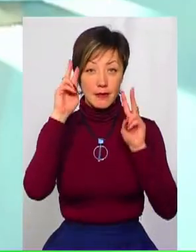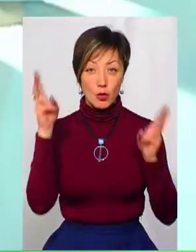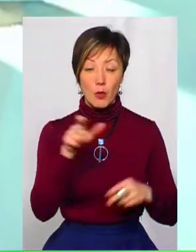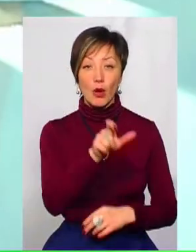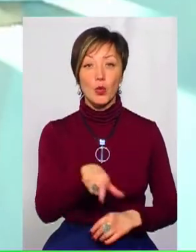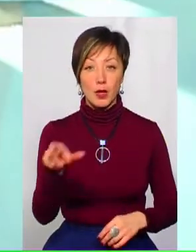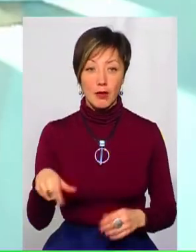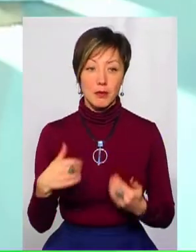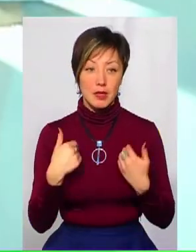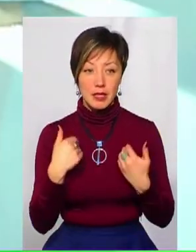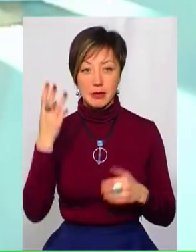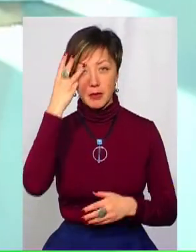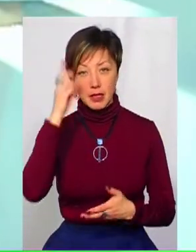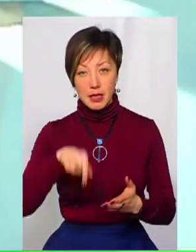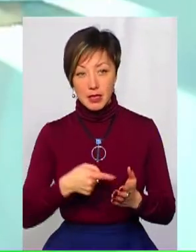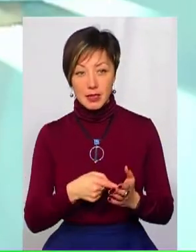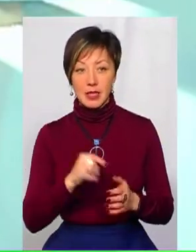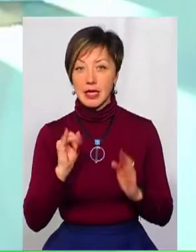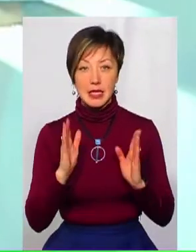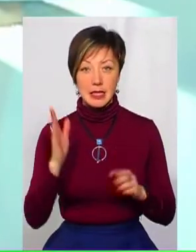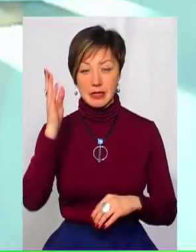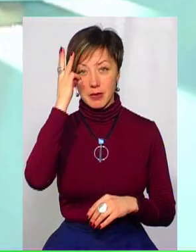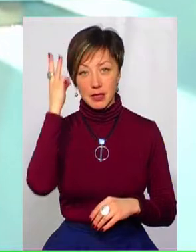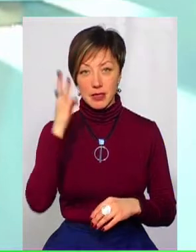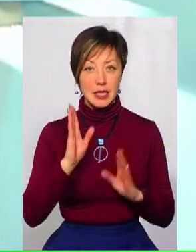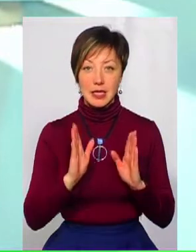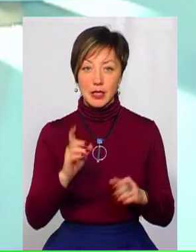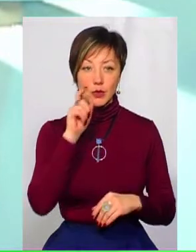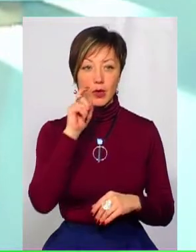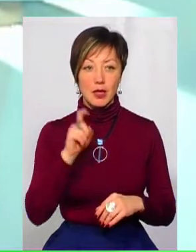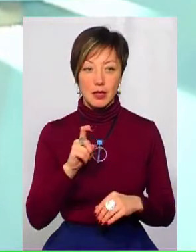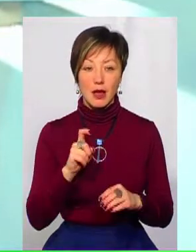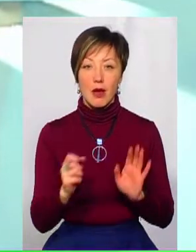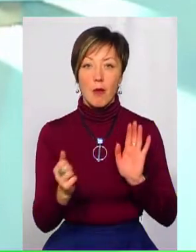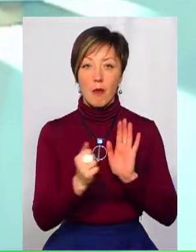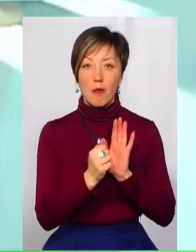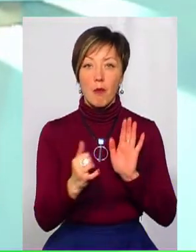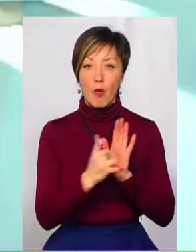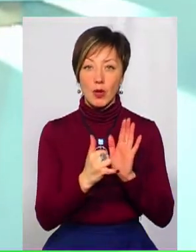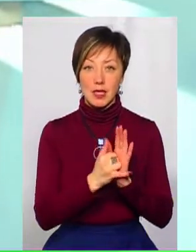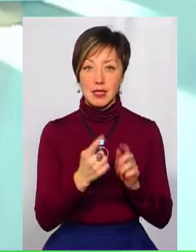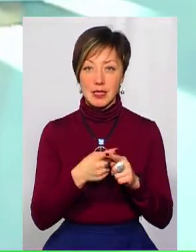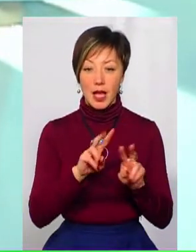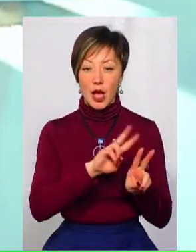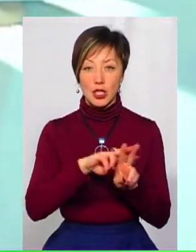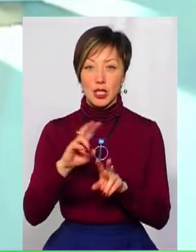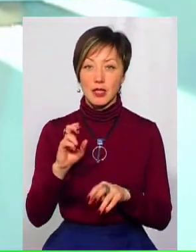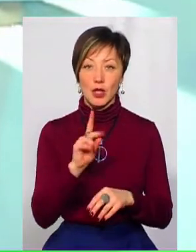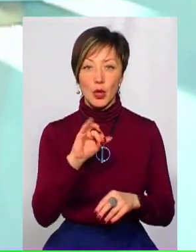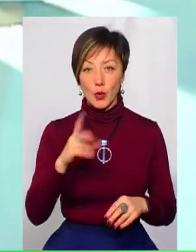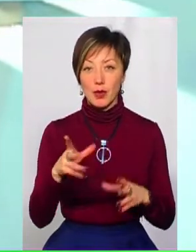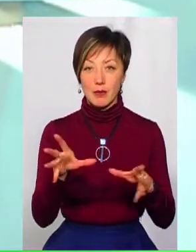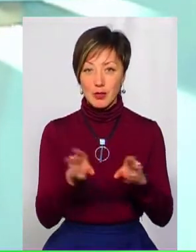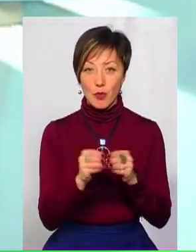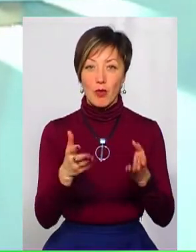мені людей із Хмельницького, і, до речі, вже не тільки з Хмельницького, і не тільки з України постять цей хештег. Про те, що круть, ми з тобою, все, давай,